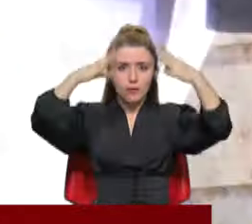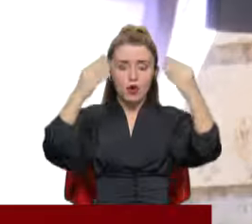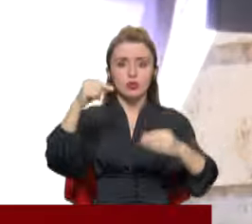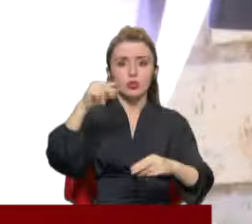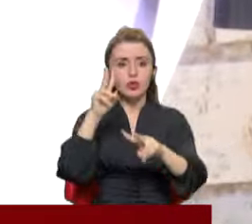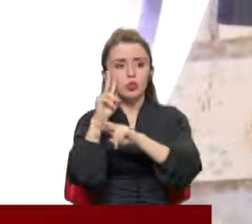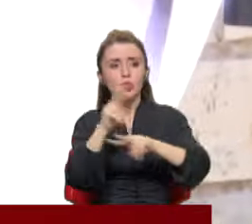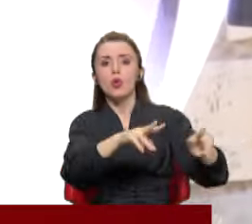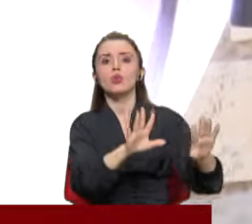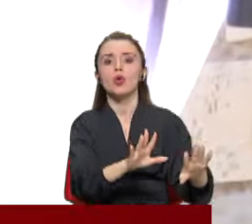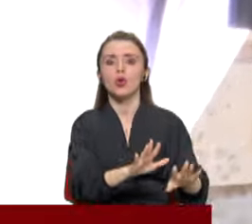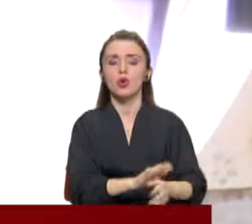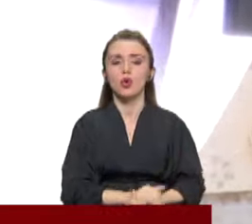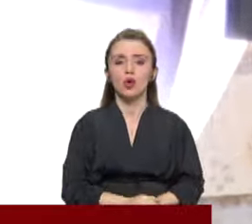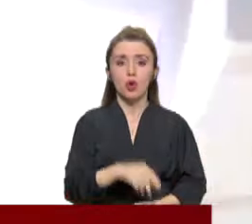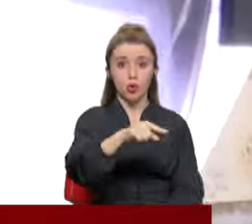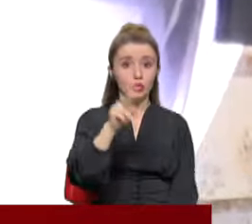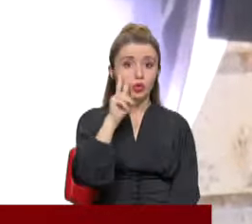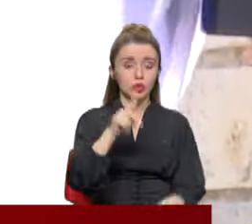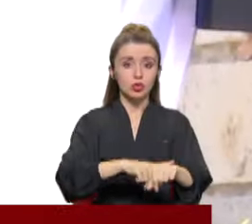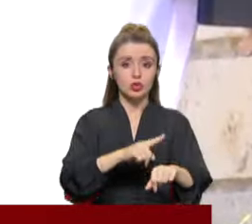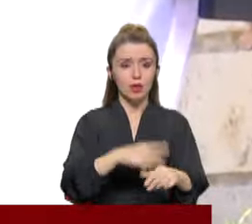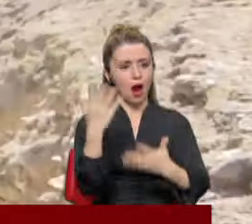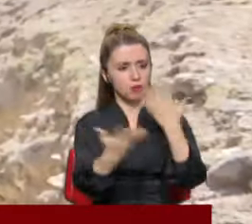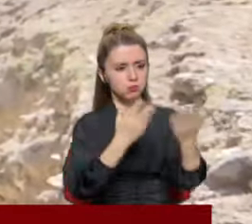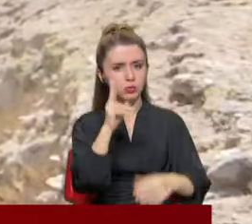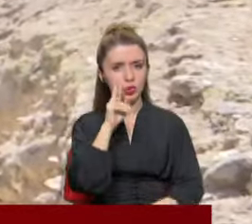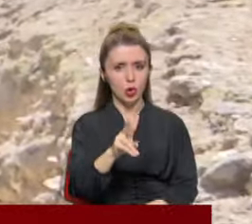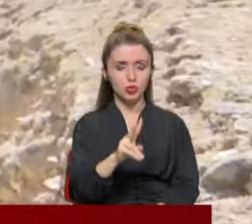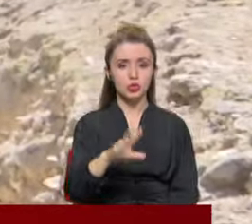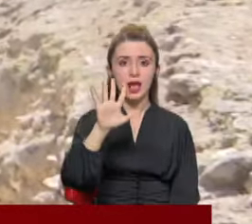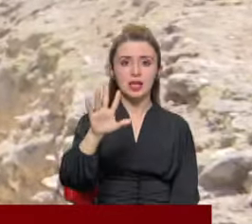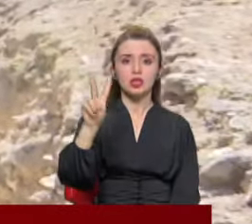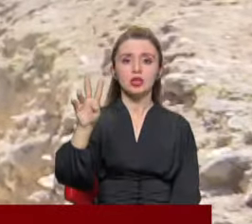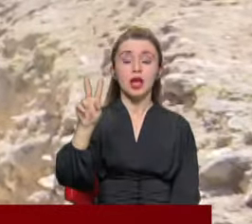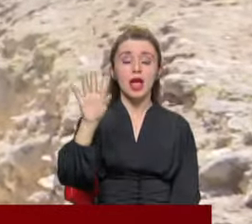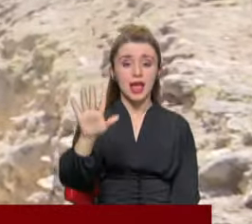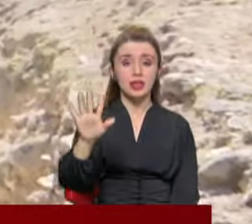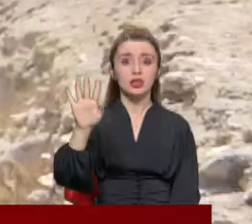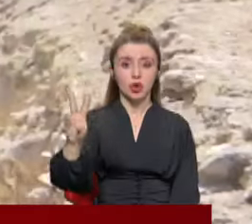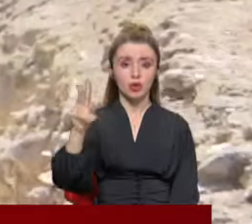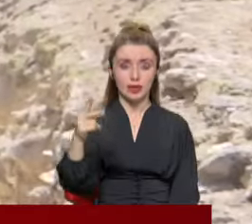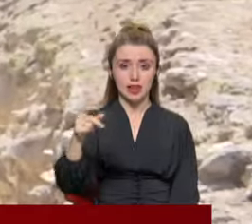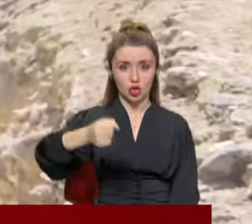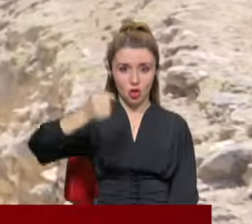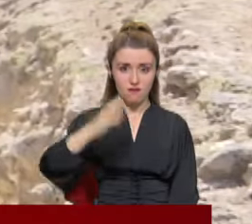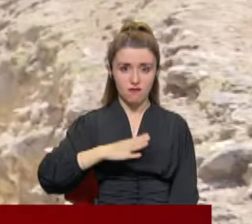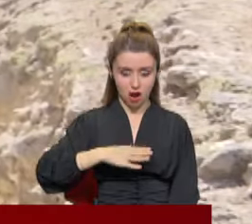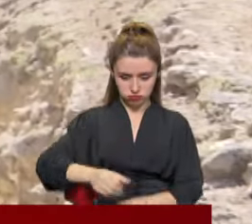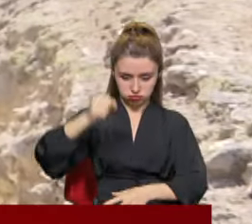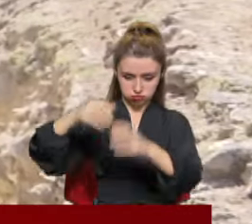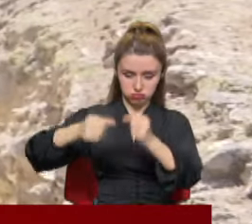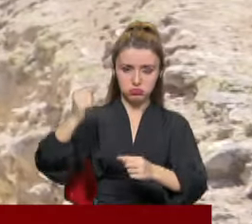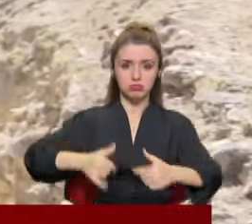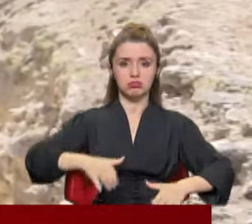bura görünmemiş. Onu gördüğünüzde ihmali görürdünüz. 54 bin ton çöp ve molozun çıkarıldığı kara